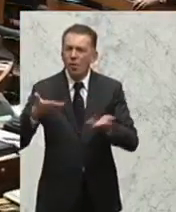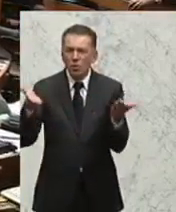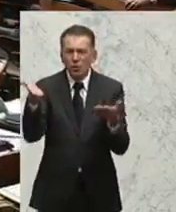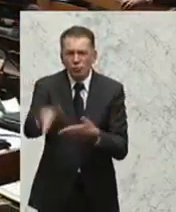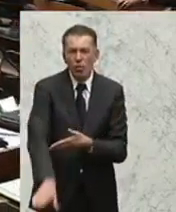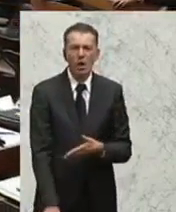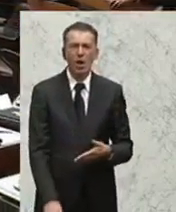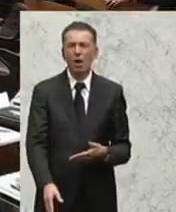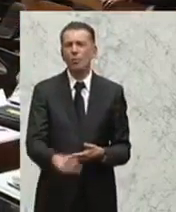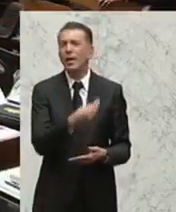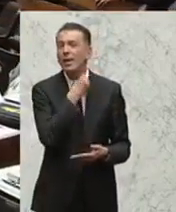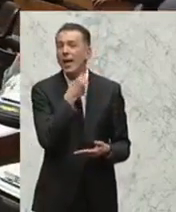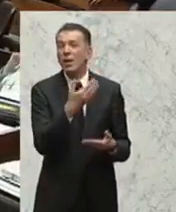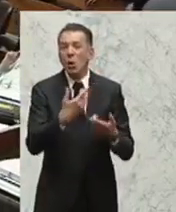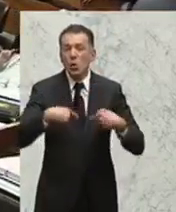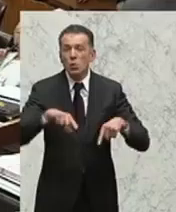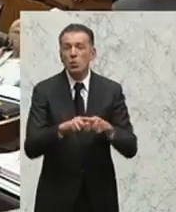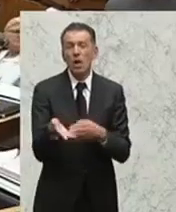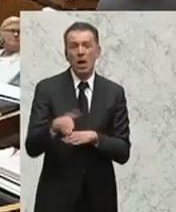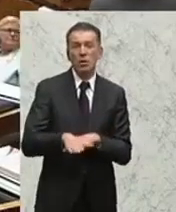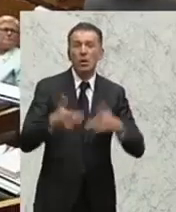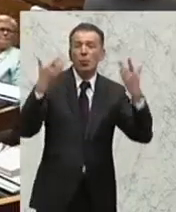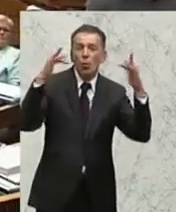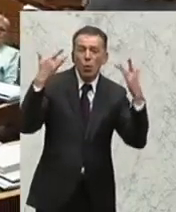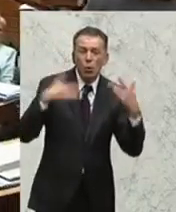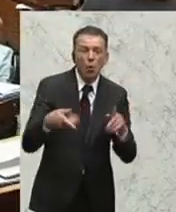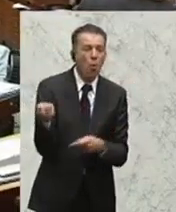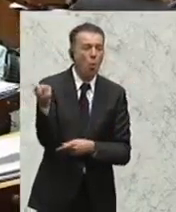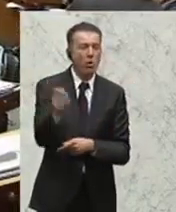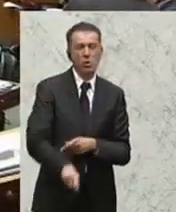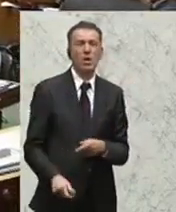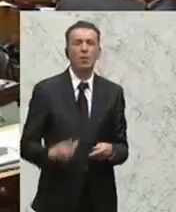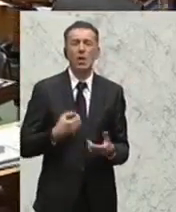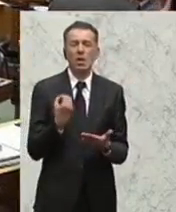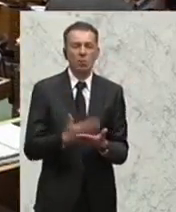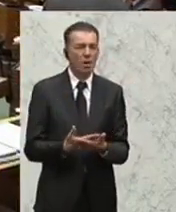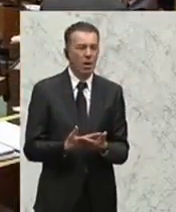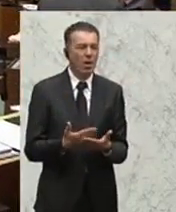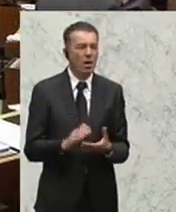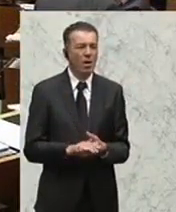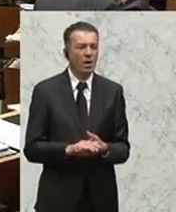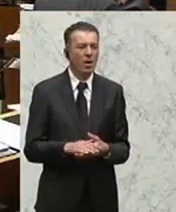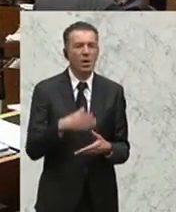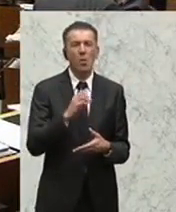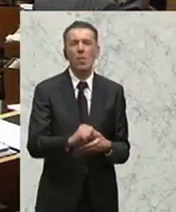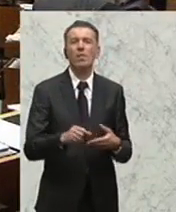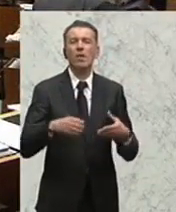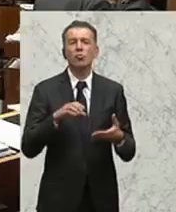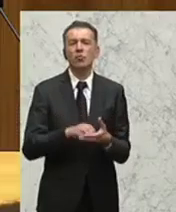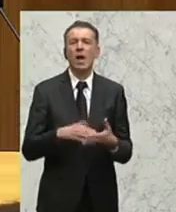dann stirbt das Genussland und dann stirbt die Kultur. Ich berichte aus der Bezirksstadt Klimabündnis